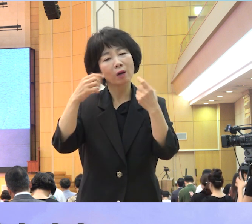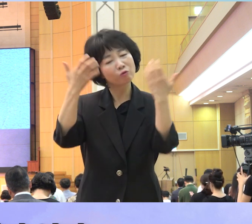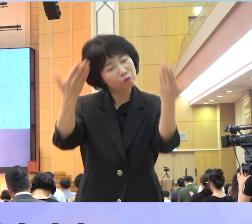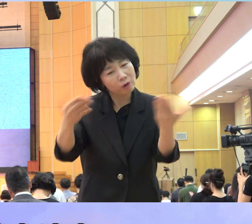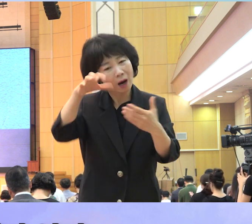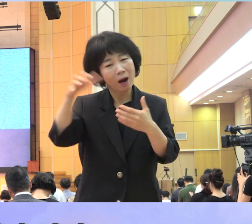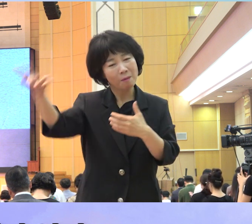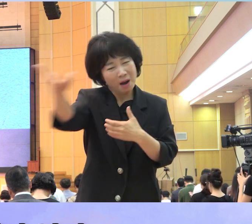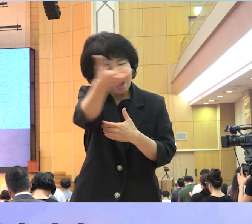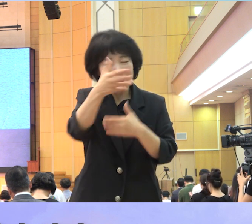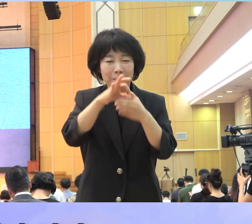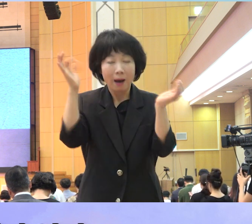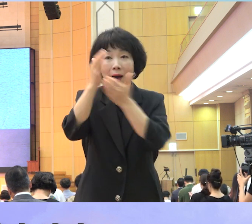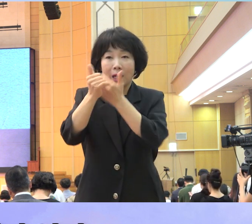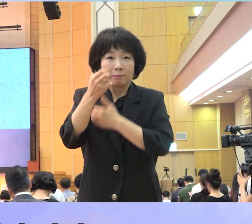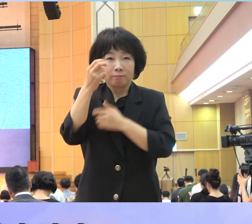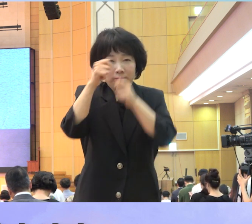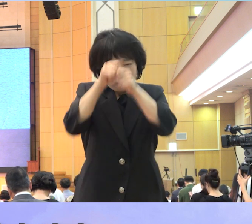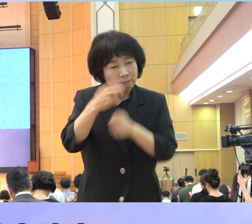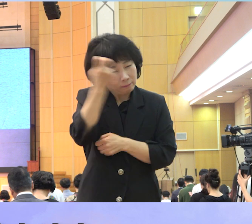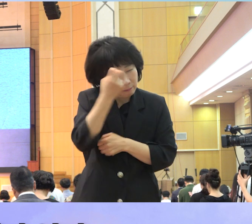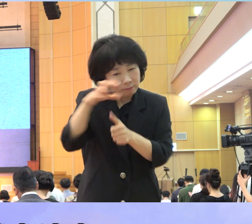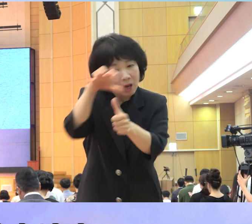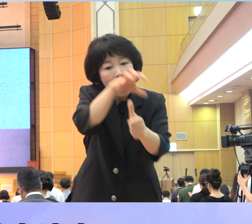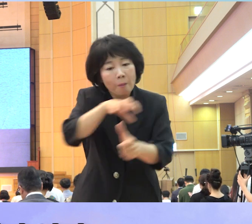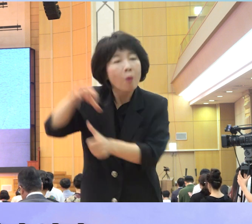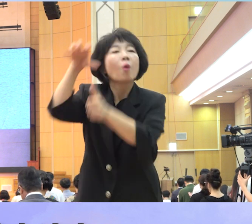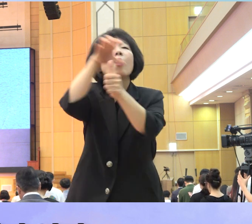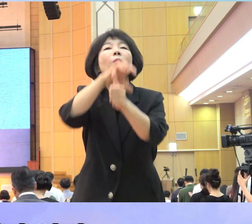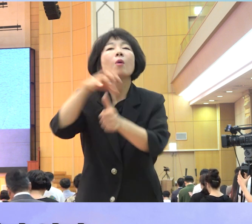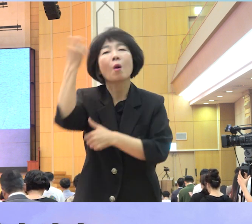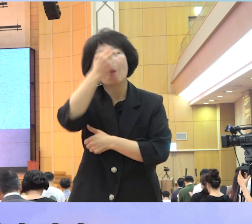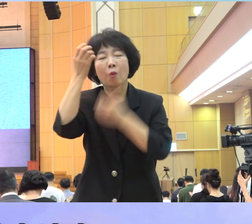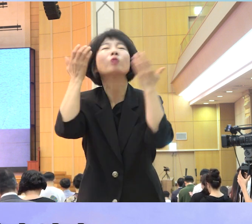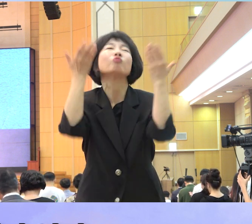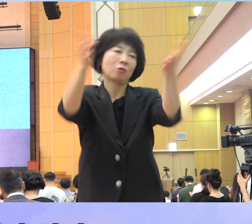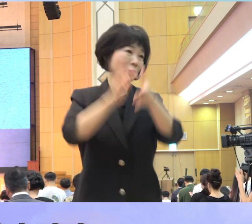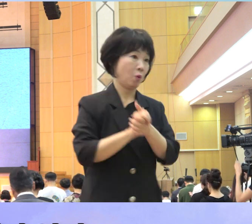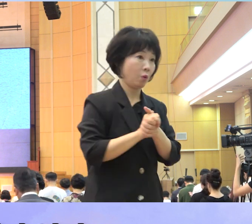하시든지 하나님께서 안전하게 지켜주시고 보호하여 주시고,